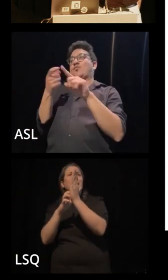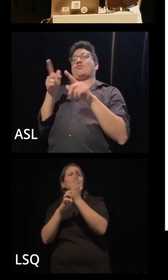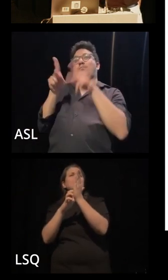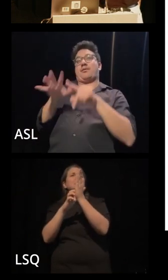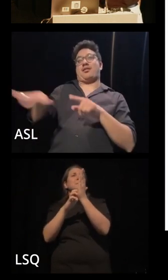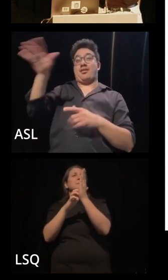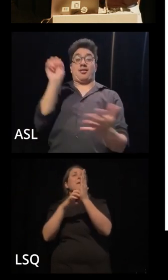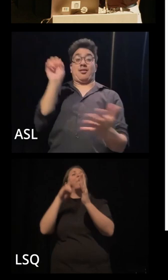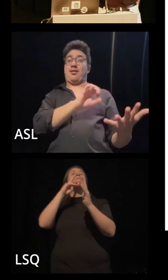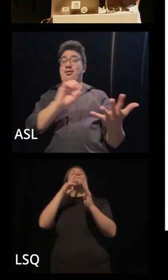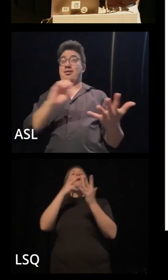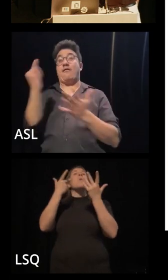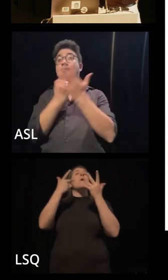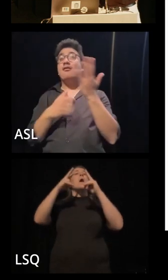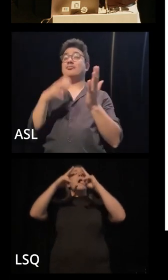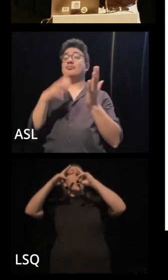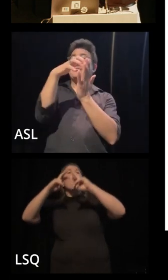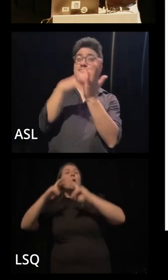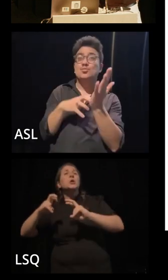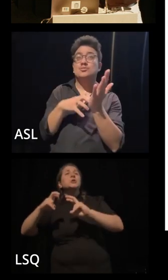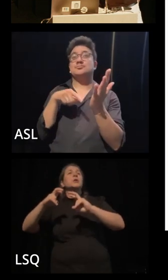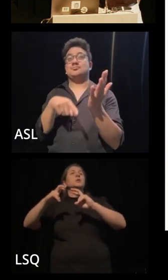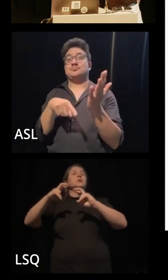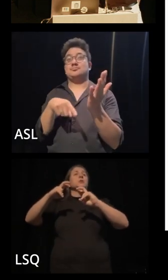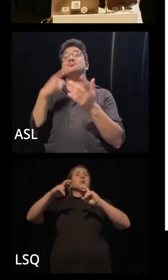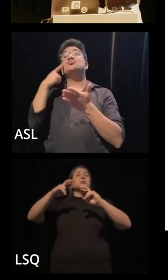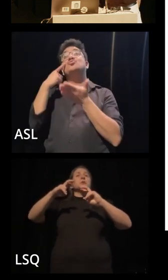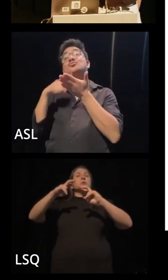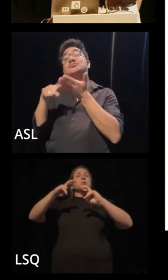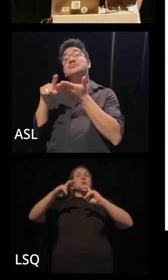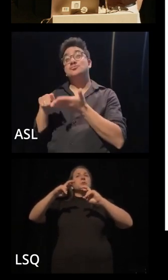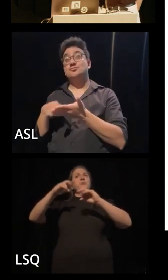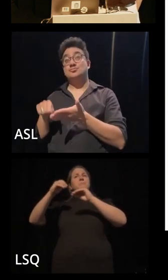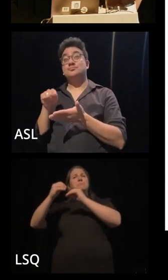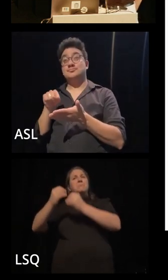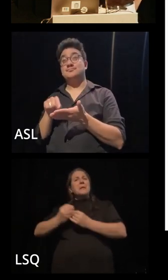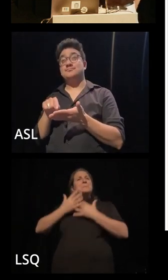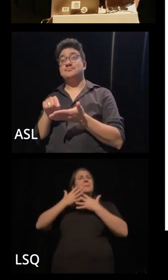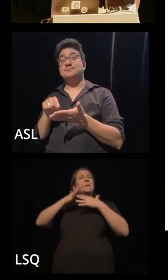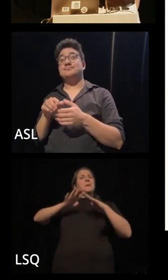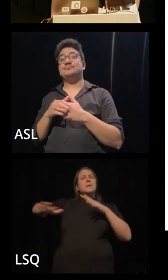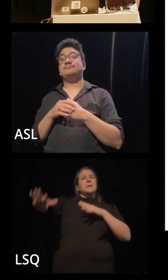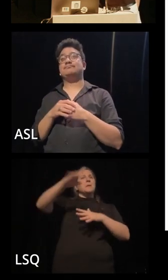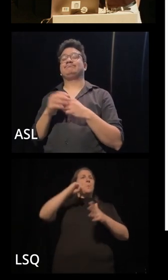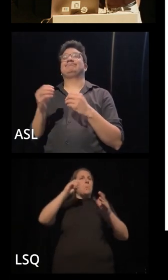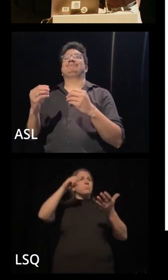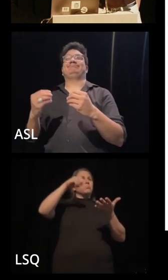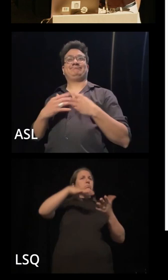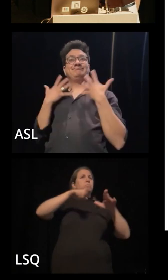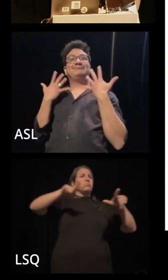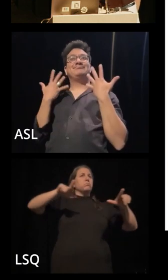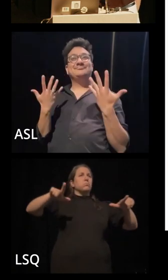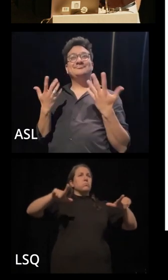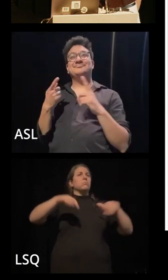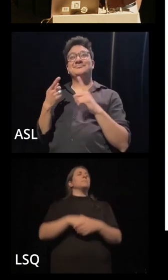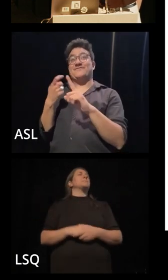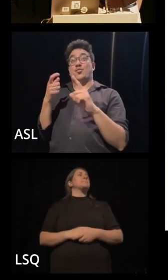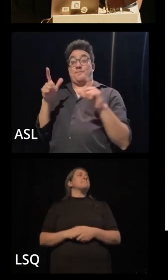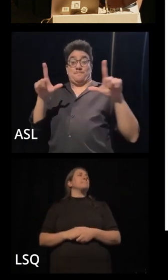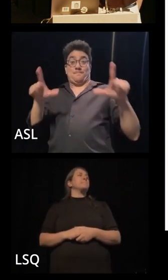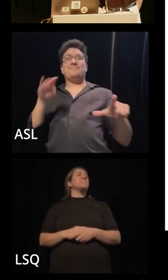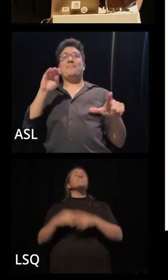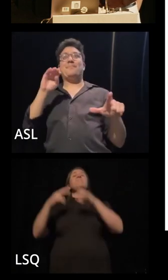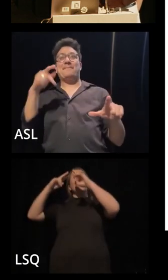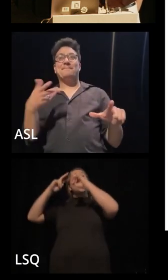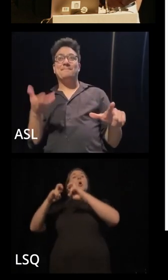et l'action autour de la cartographie émotionnelle de la vie d'Assoa. Et un rapport des résultats de la recherche